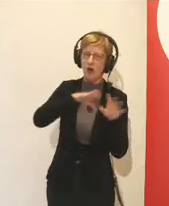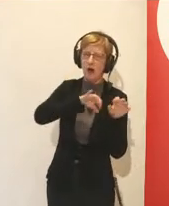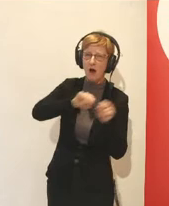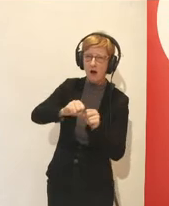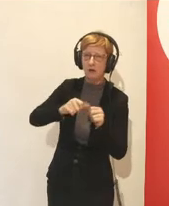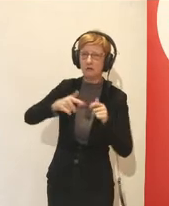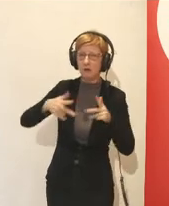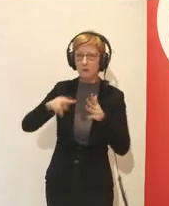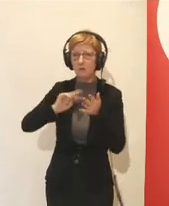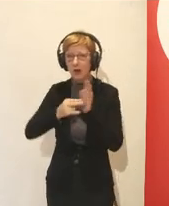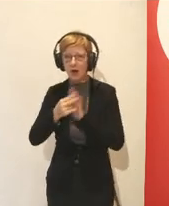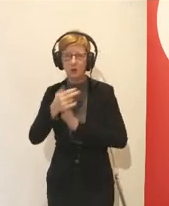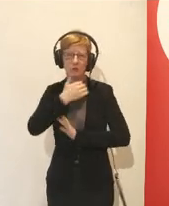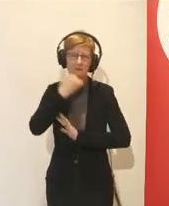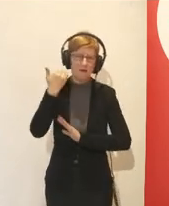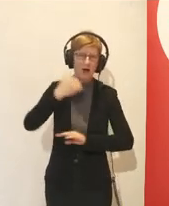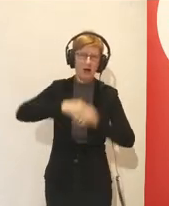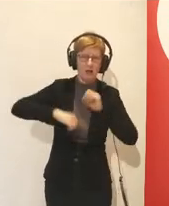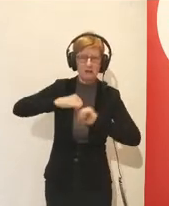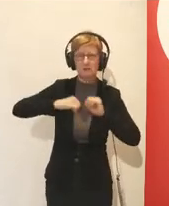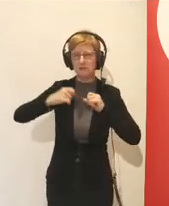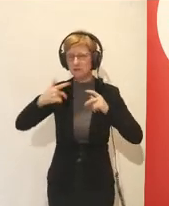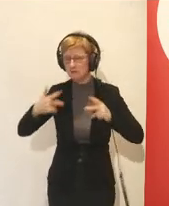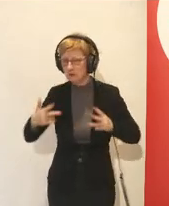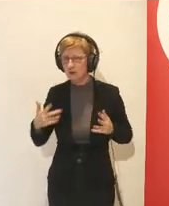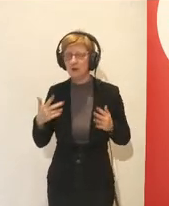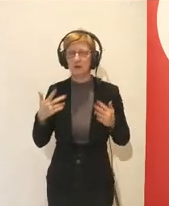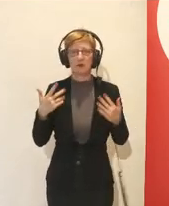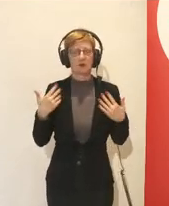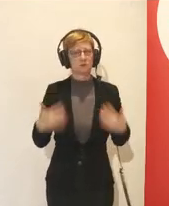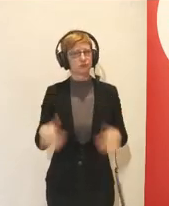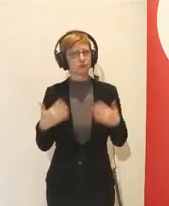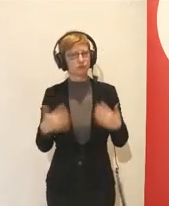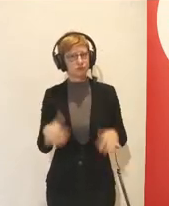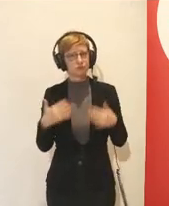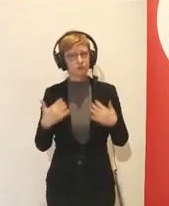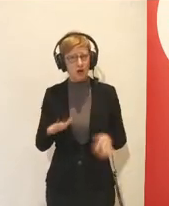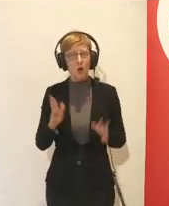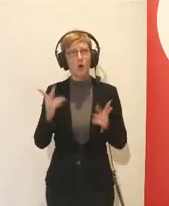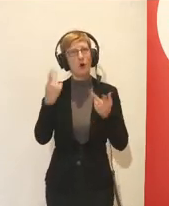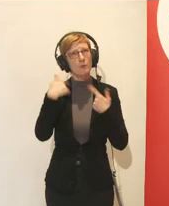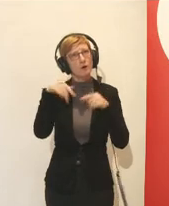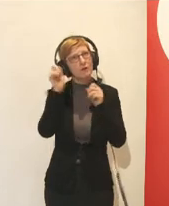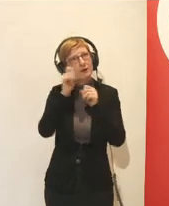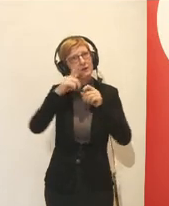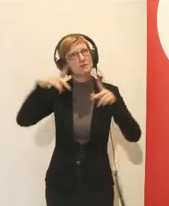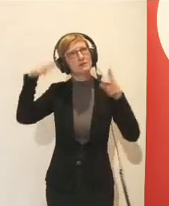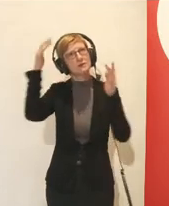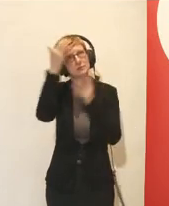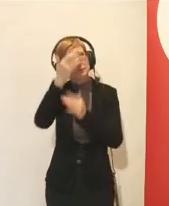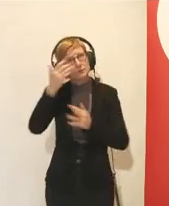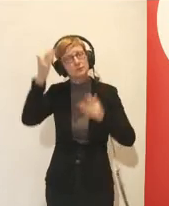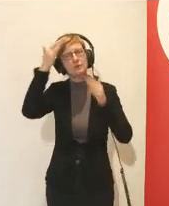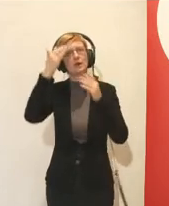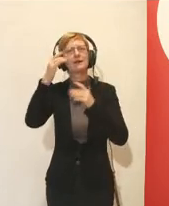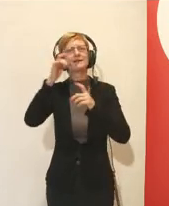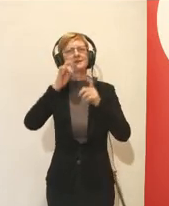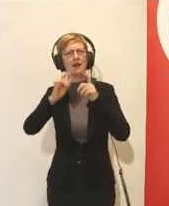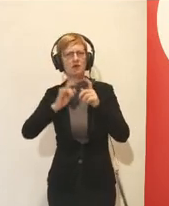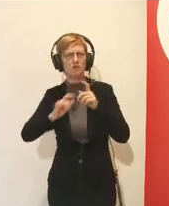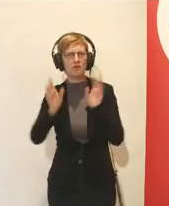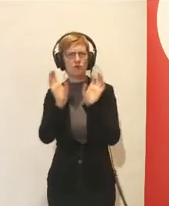werden gewalt die ja durchaus in fantasien auch immer wieder zum beispiel intellektuellen gruppen geäußert